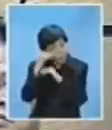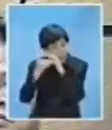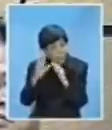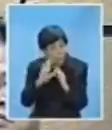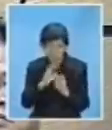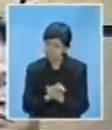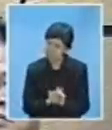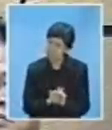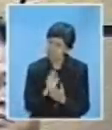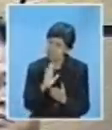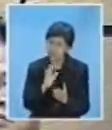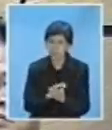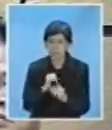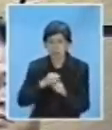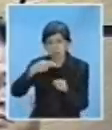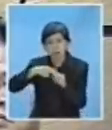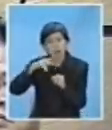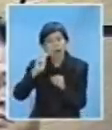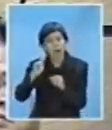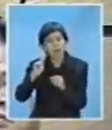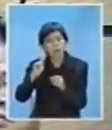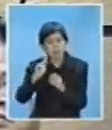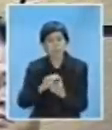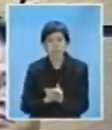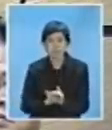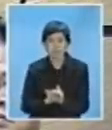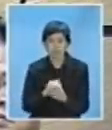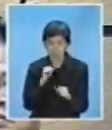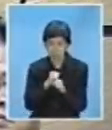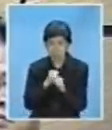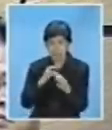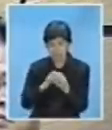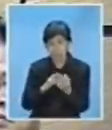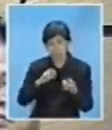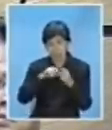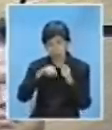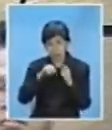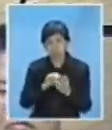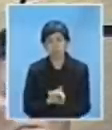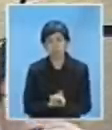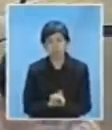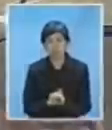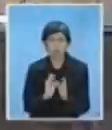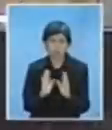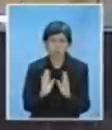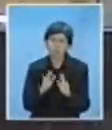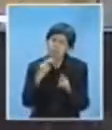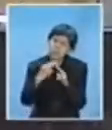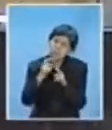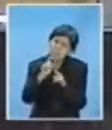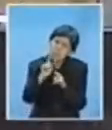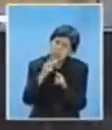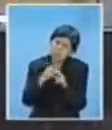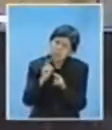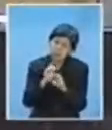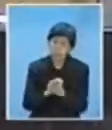าก๊าซธรรมชาติเพิ่มเติมโดยเฉพาะในพื้นที่ทับซ้อนดังกล่าว เดี๋ยวนะครับท่านเสียหายตรงไหนครับ